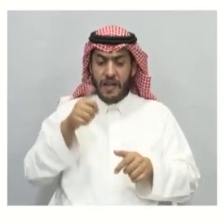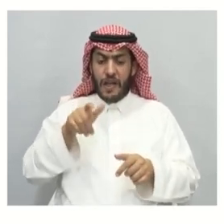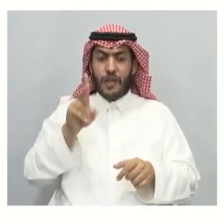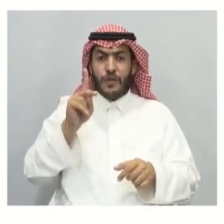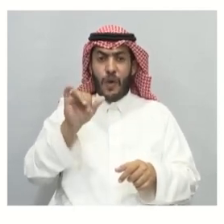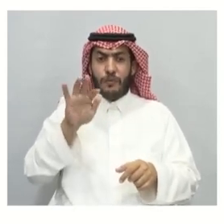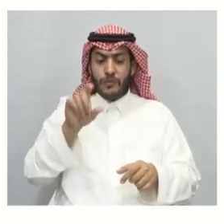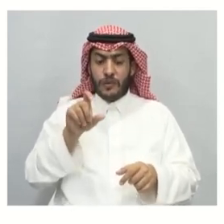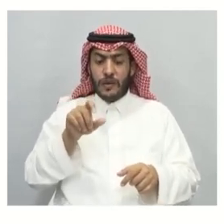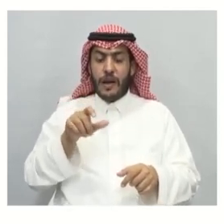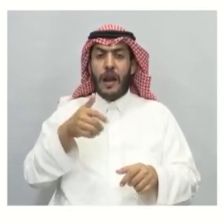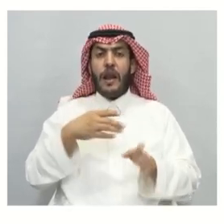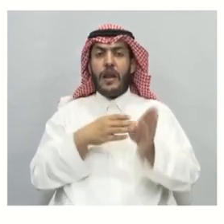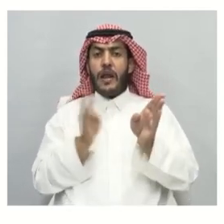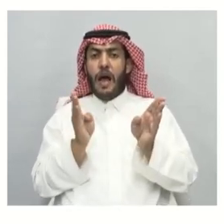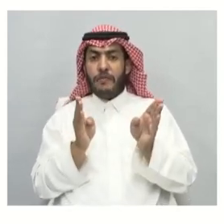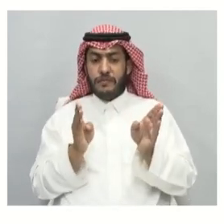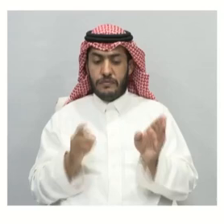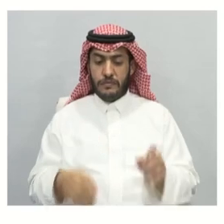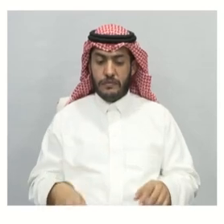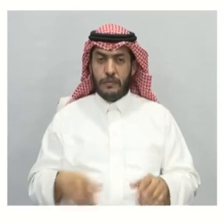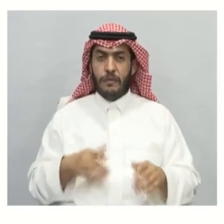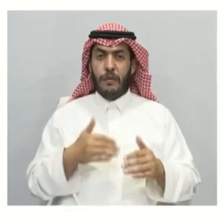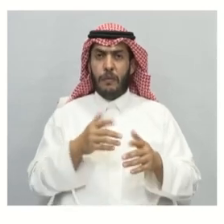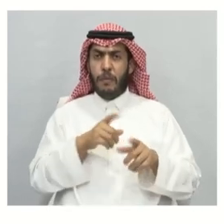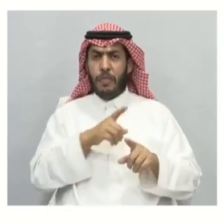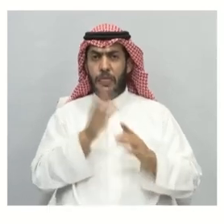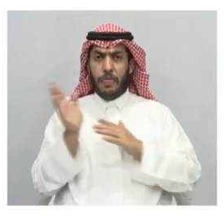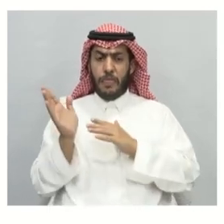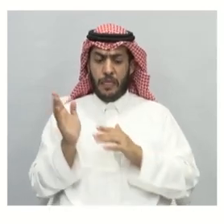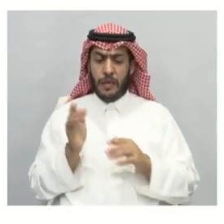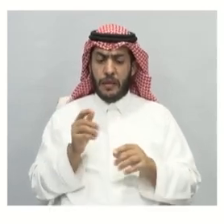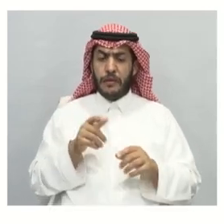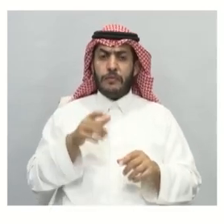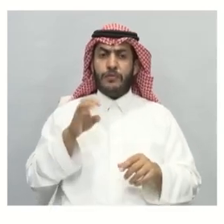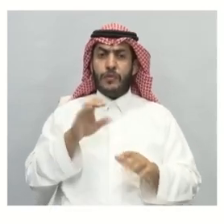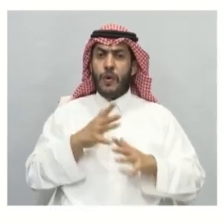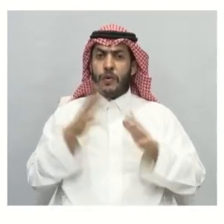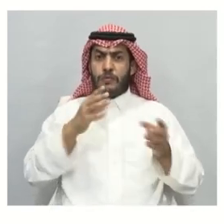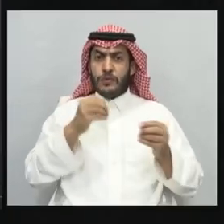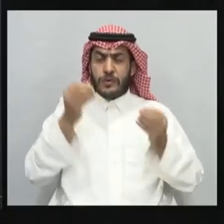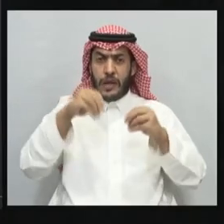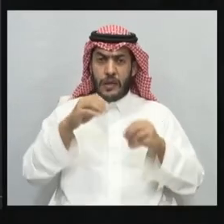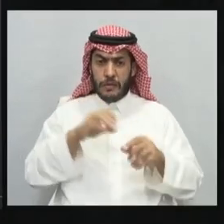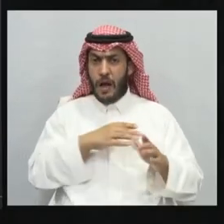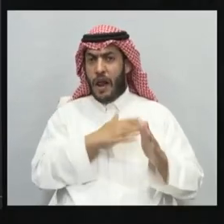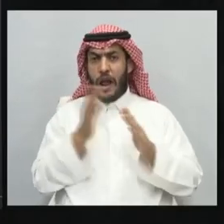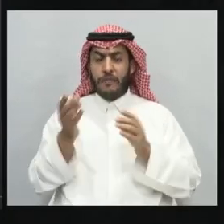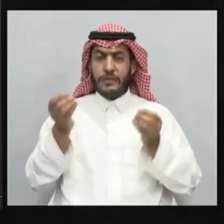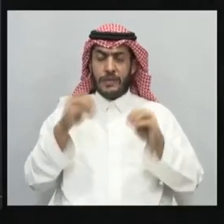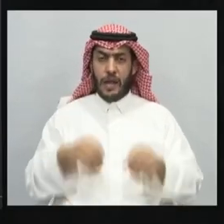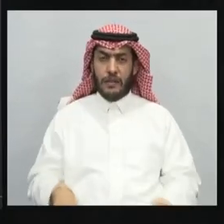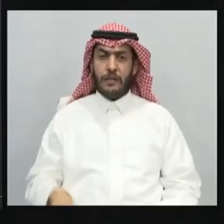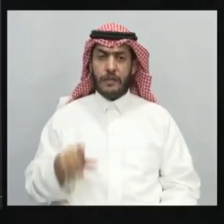الفا يكون قليلا ولكنه شاهد انحراف كبير الانحراف اللي موجود في الجسيمات اللي اخذناها